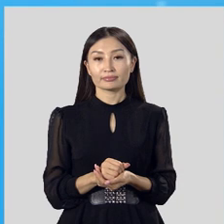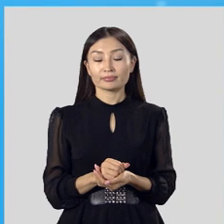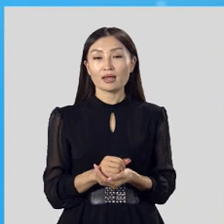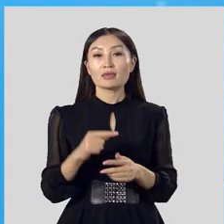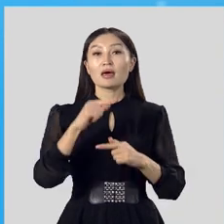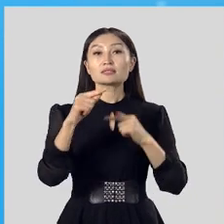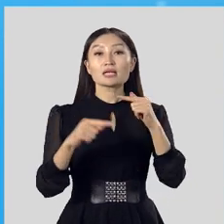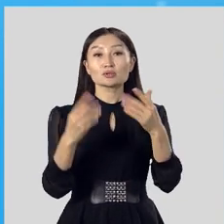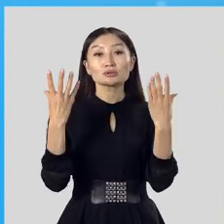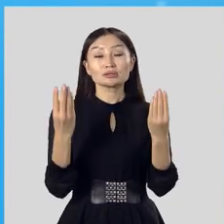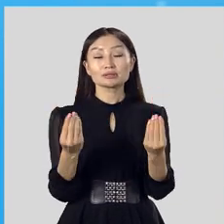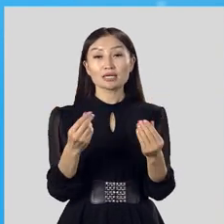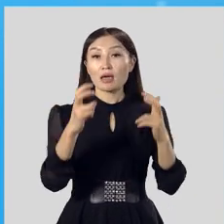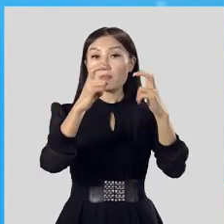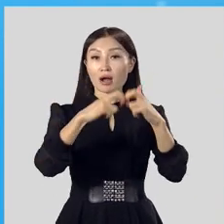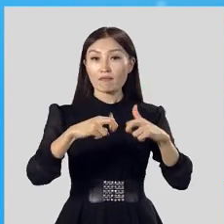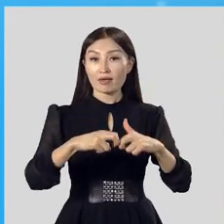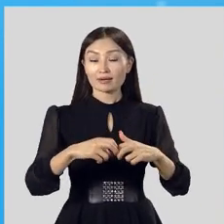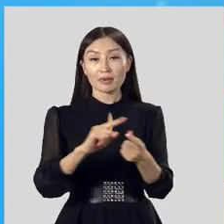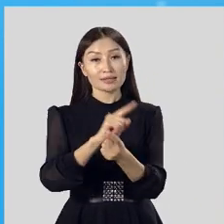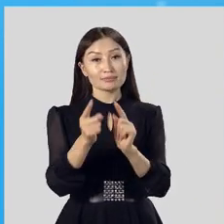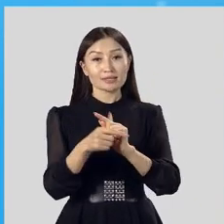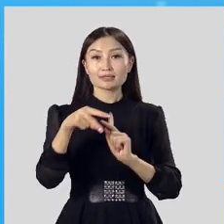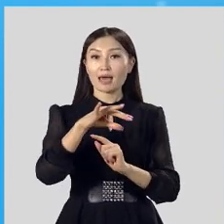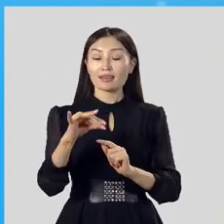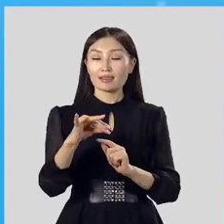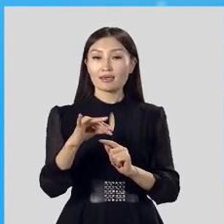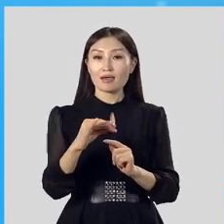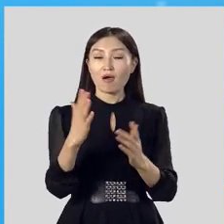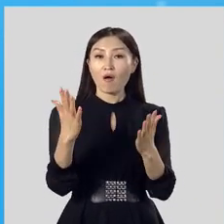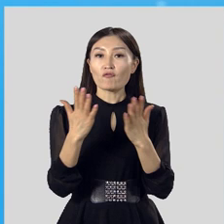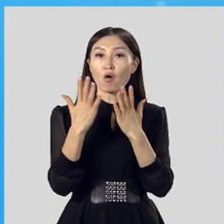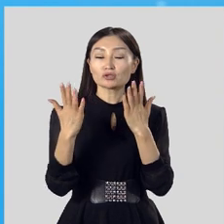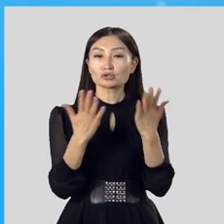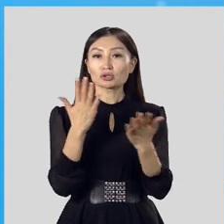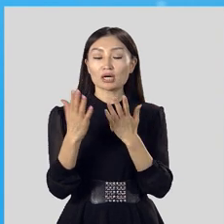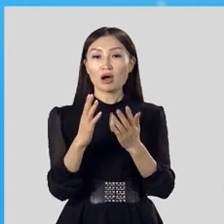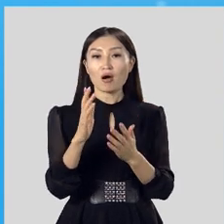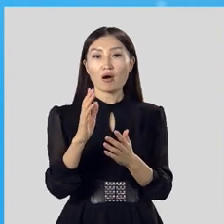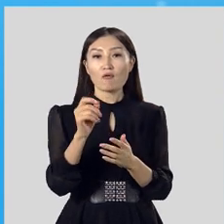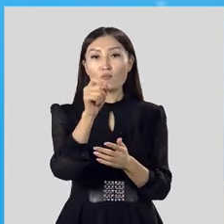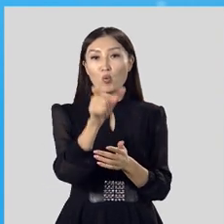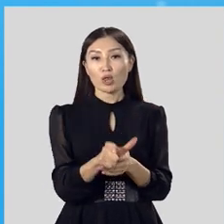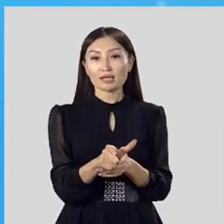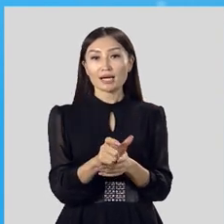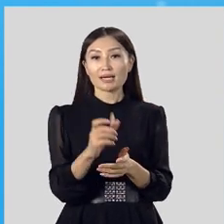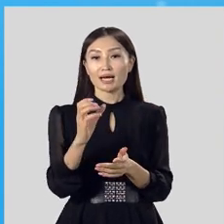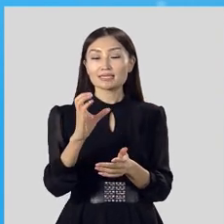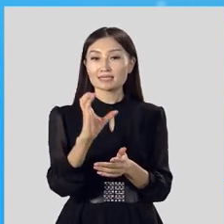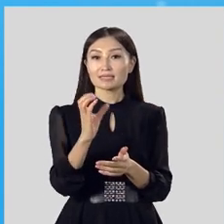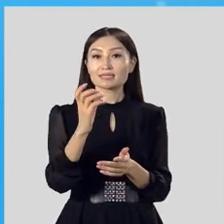На следующий день проверим, изменился ли состав воздуха в бутылках с семенами.